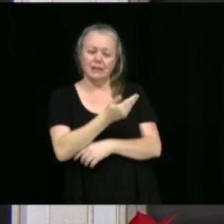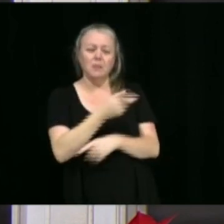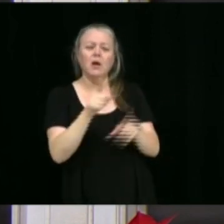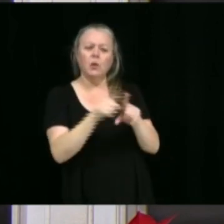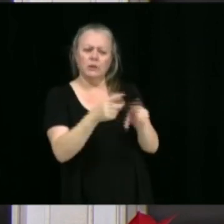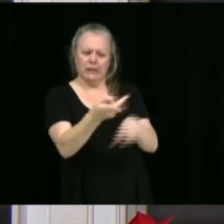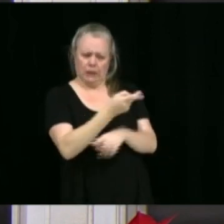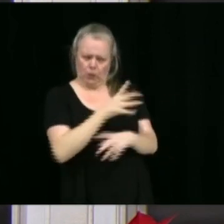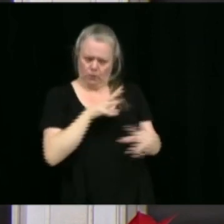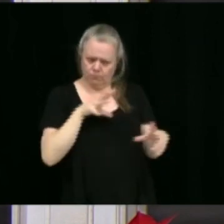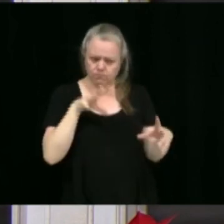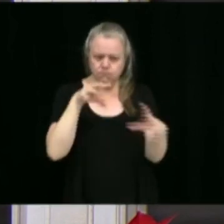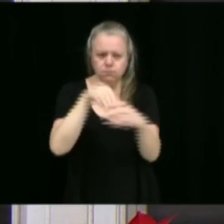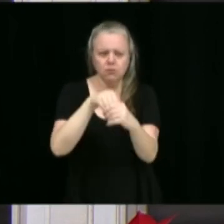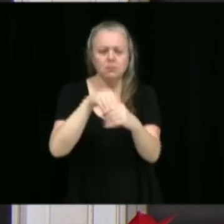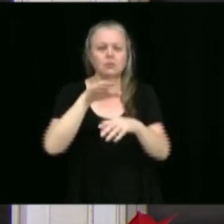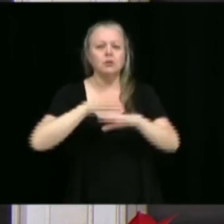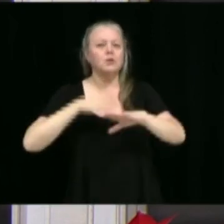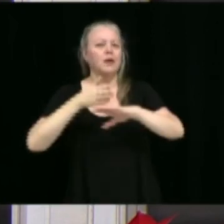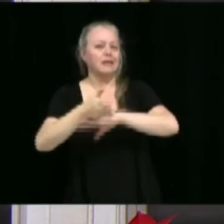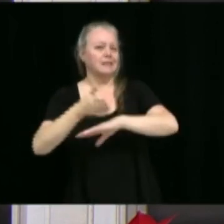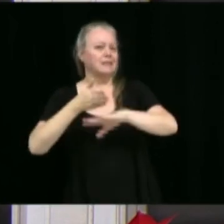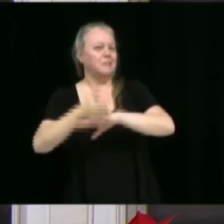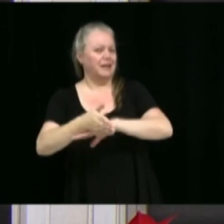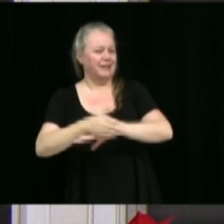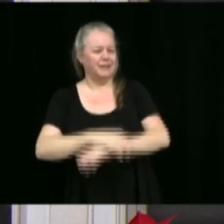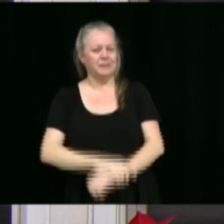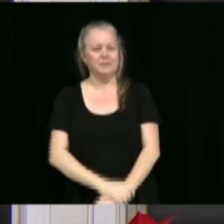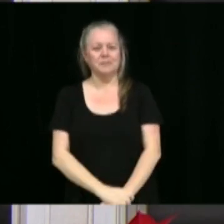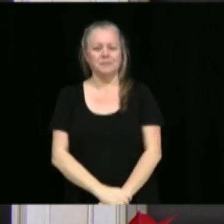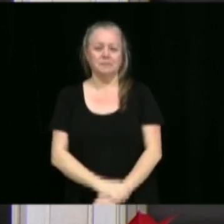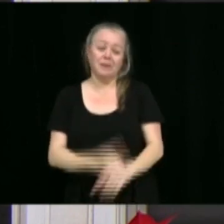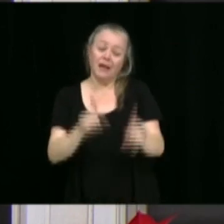aussi en lien avec l'accessibilité